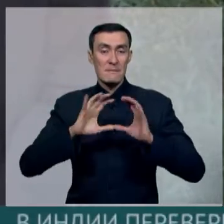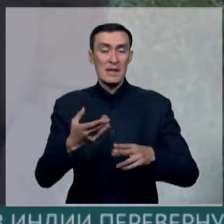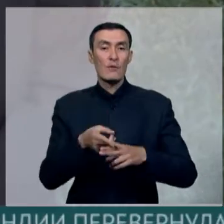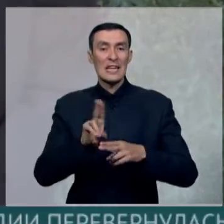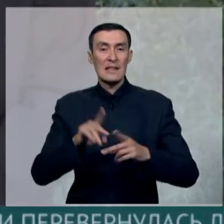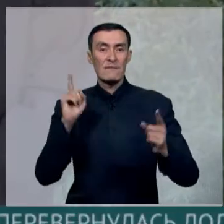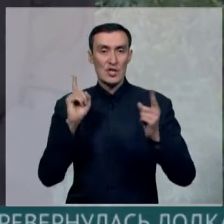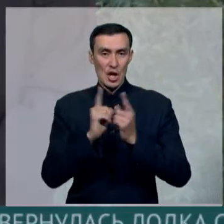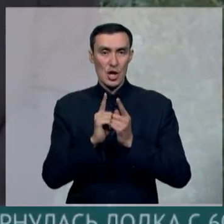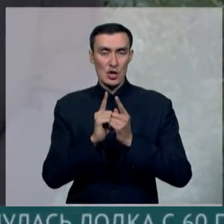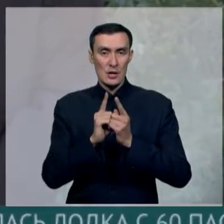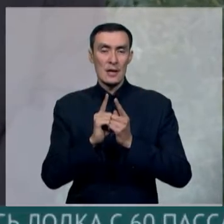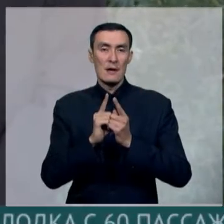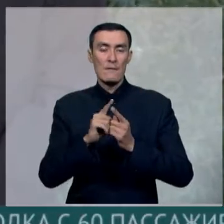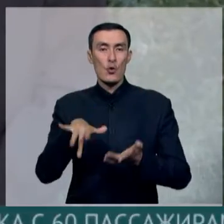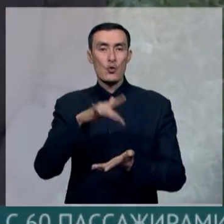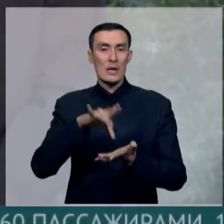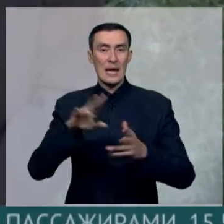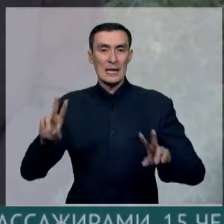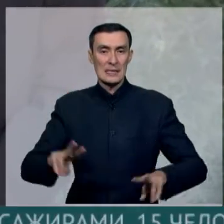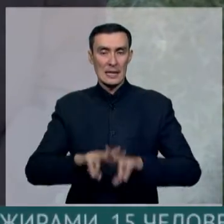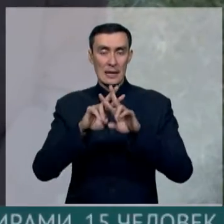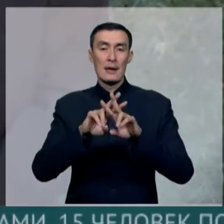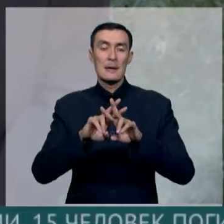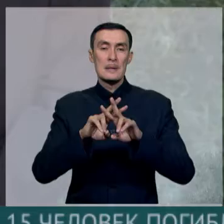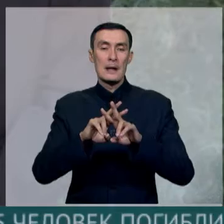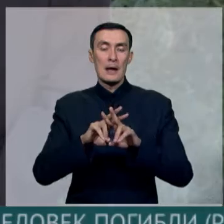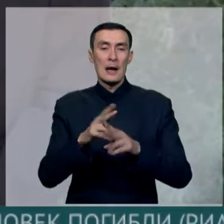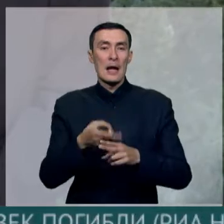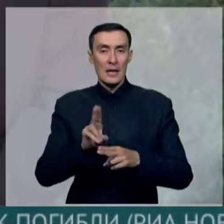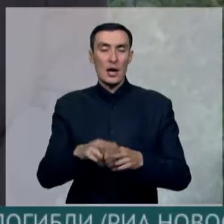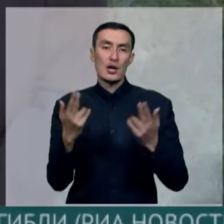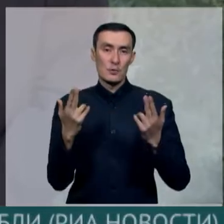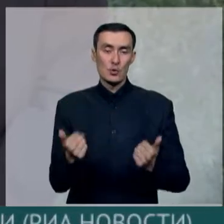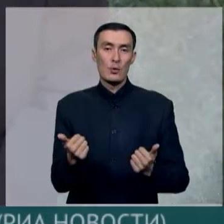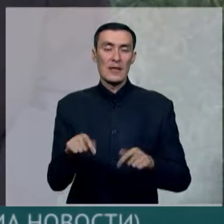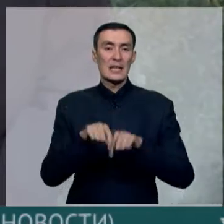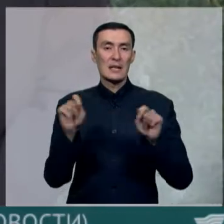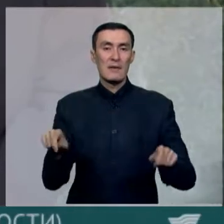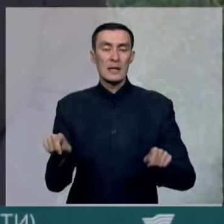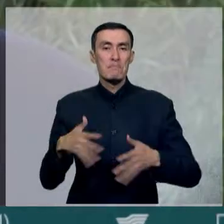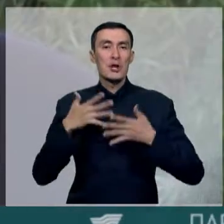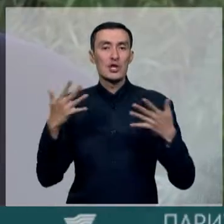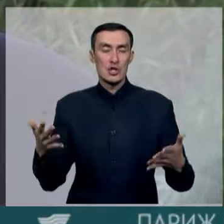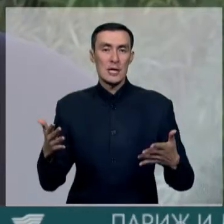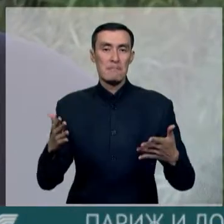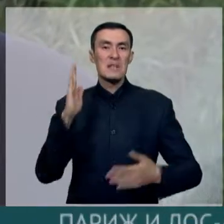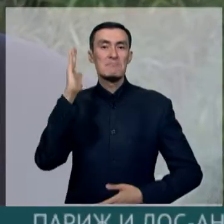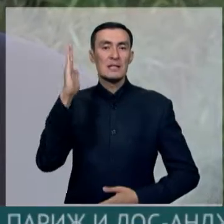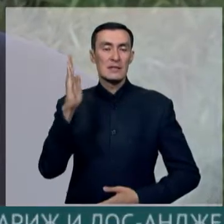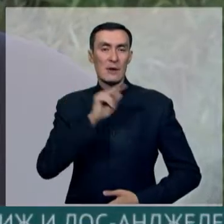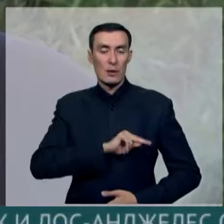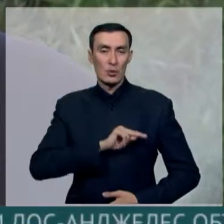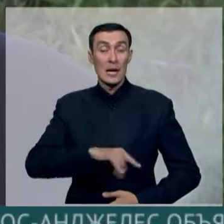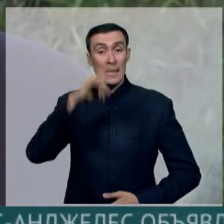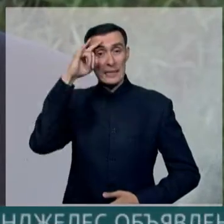встреча в Астане, она, безусловно, открывает огромные перспективы. Казахстан –